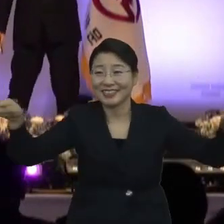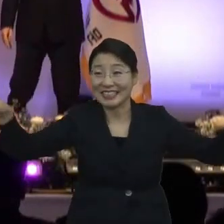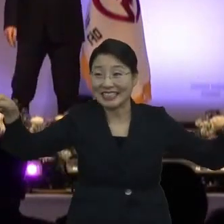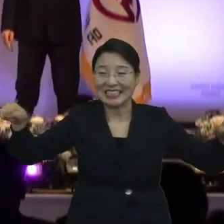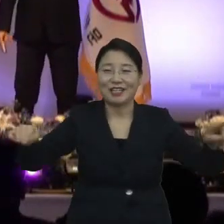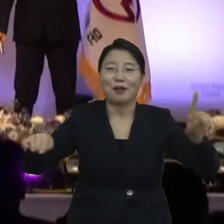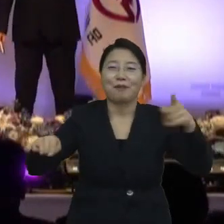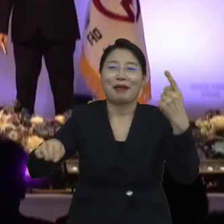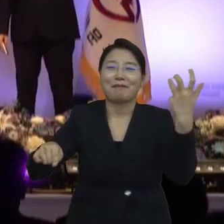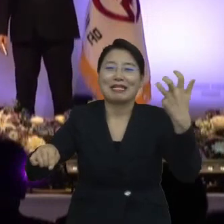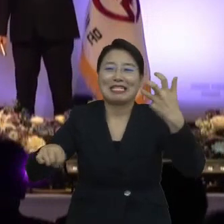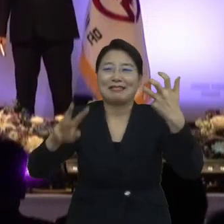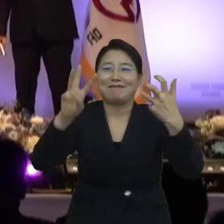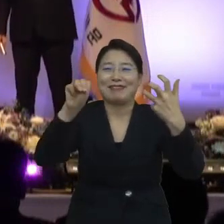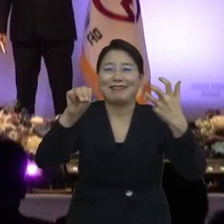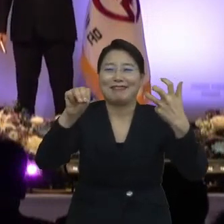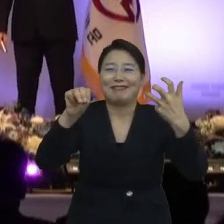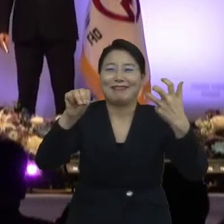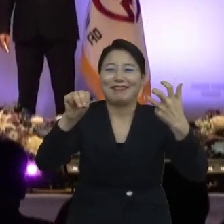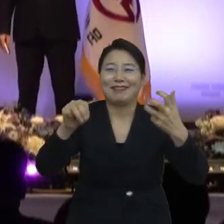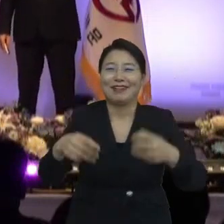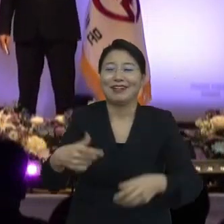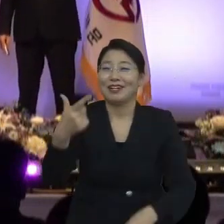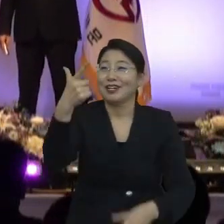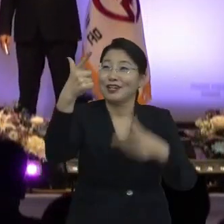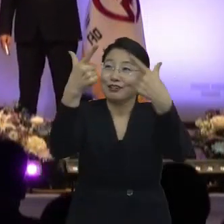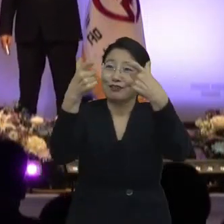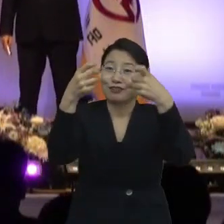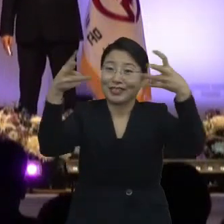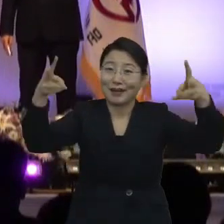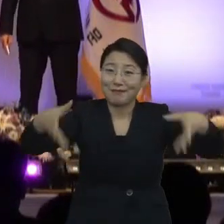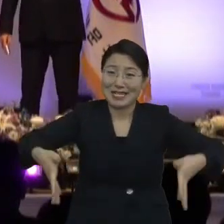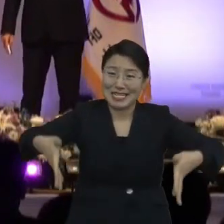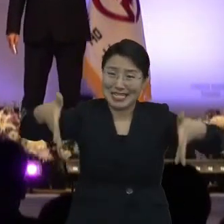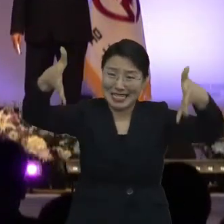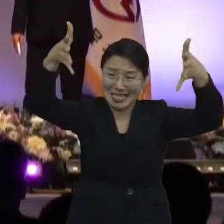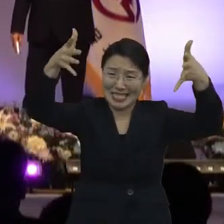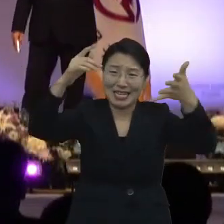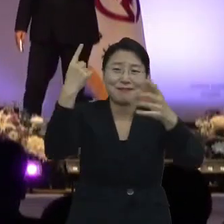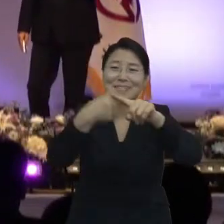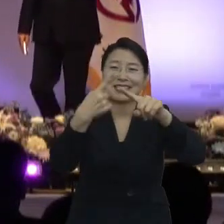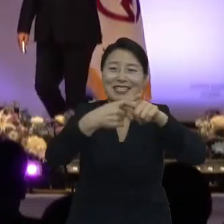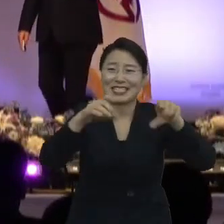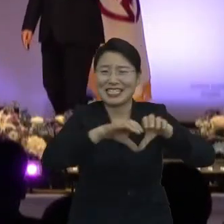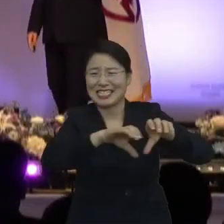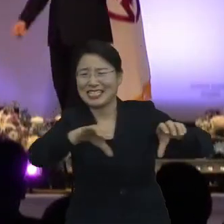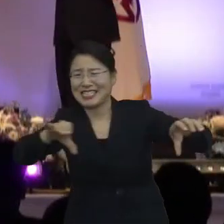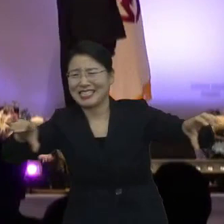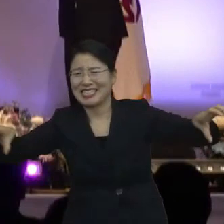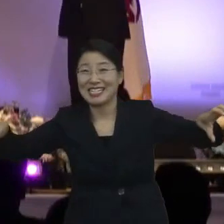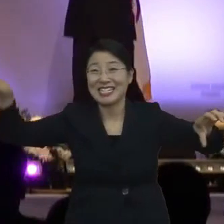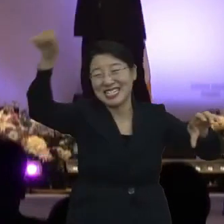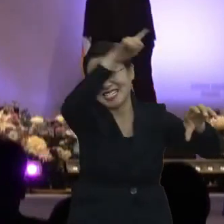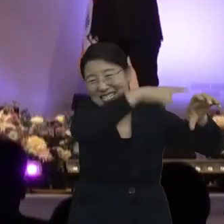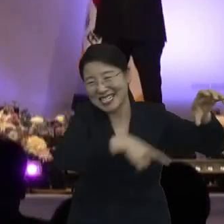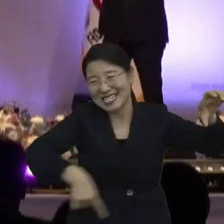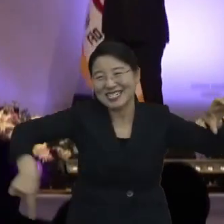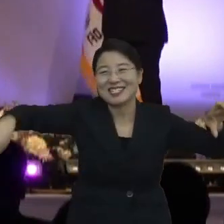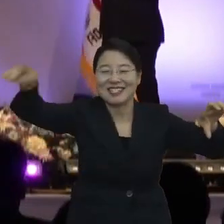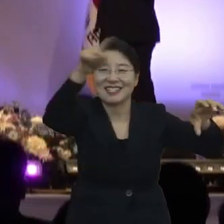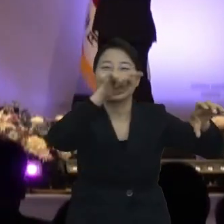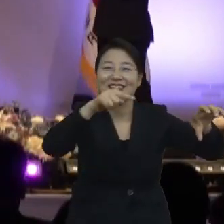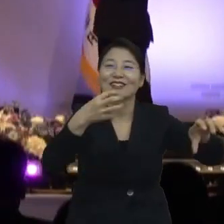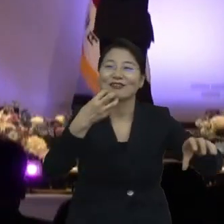180m. 그러니까 63빌딩 크기 정도입니다. 이제 또 하나의 서울의 명물이 하나, DDP만큼